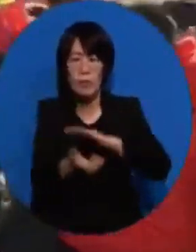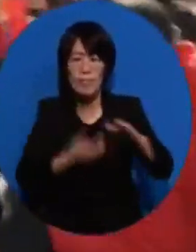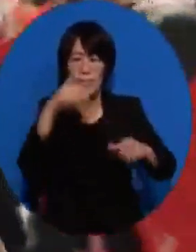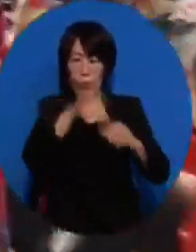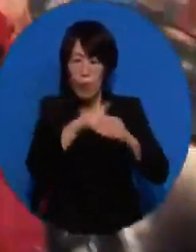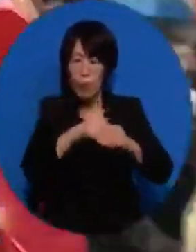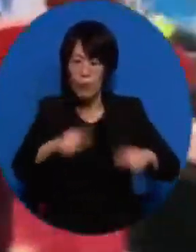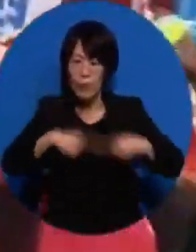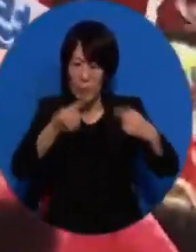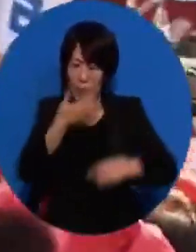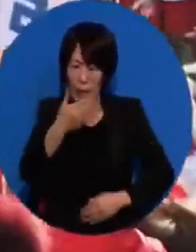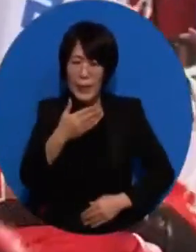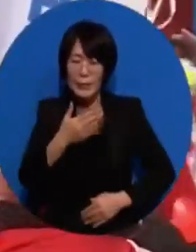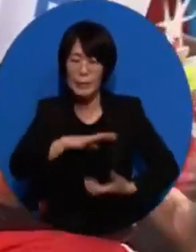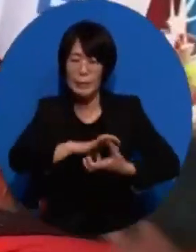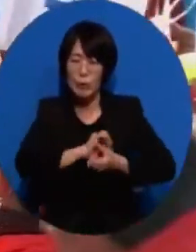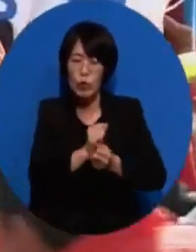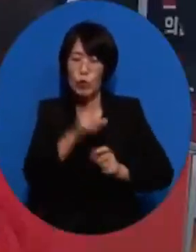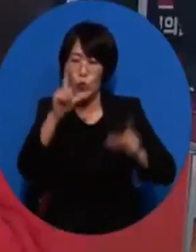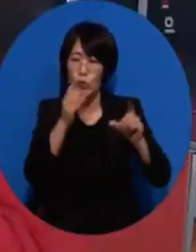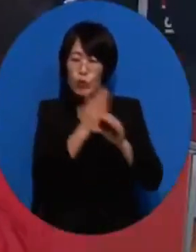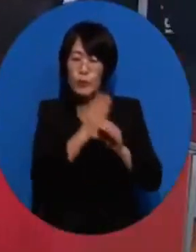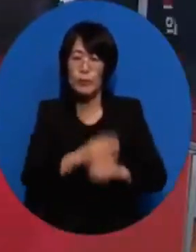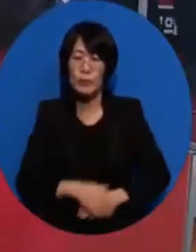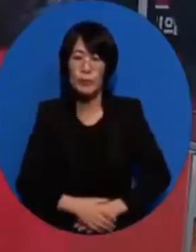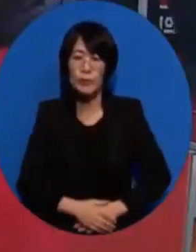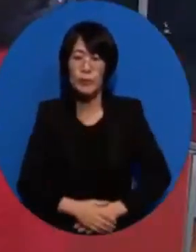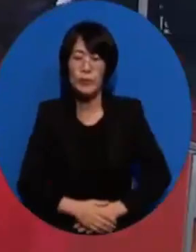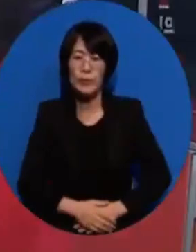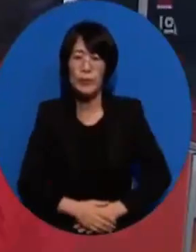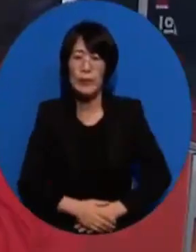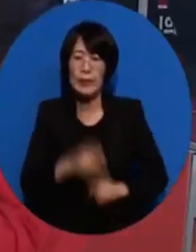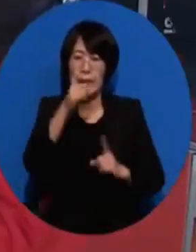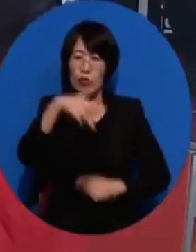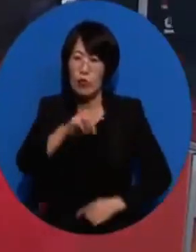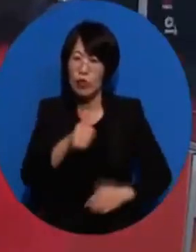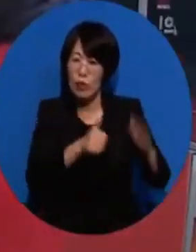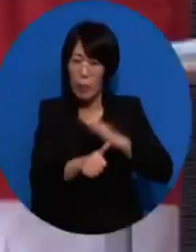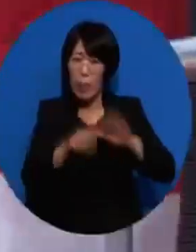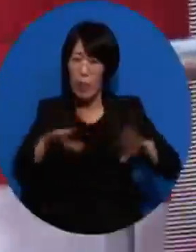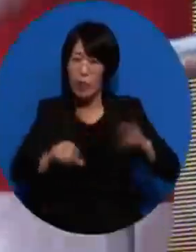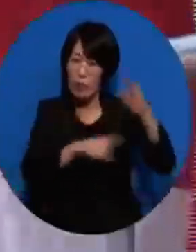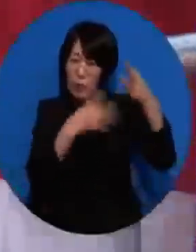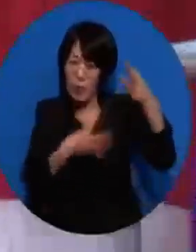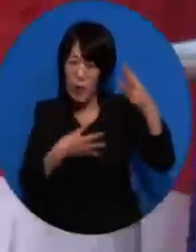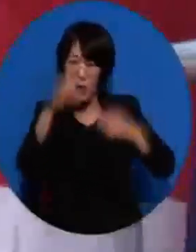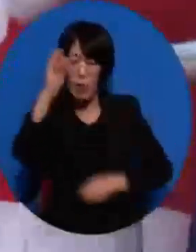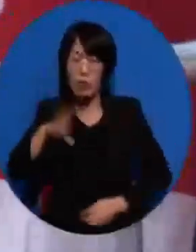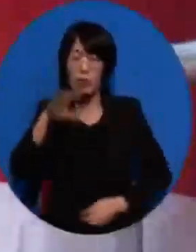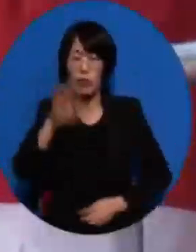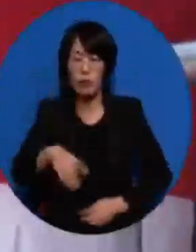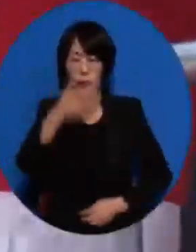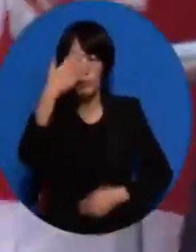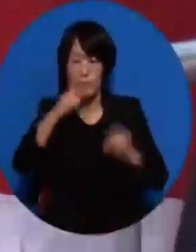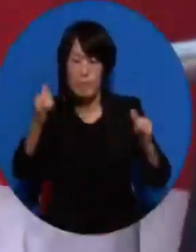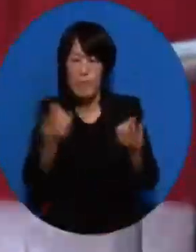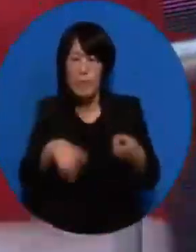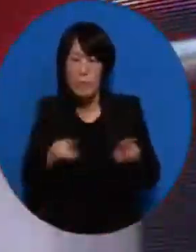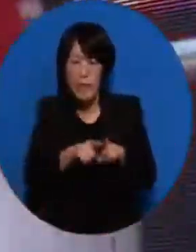사전투표소로 끌어들이기 위해 안간힘을 쏟고 있습니다. 이준석 대표가 오는 4일 광주에서 청년들과